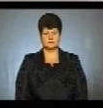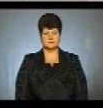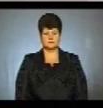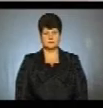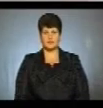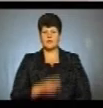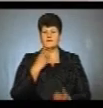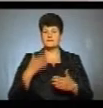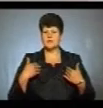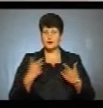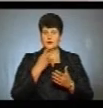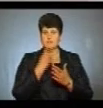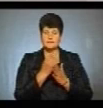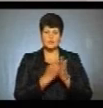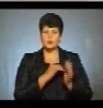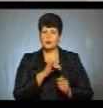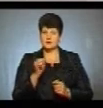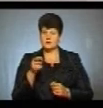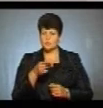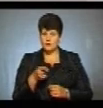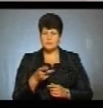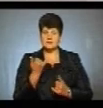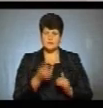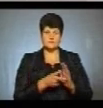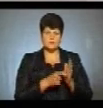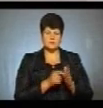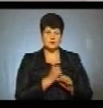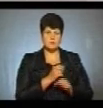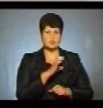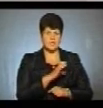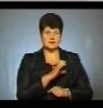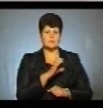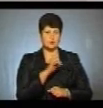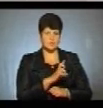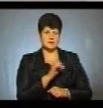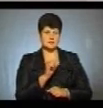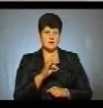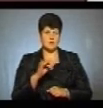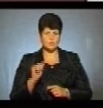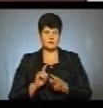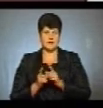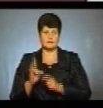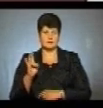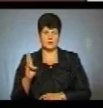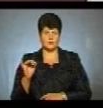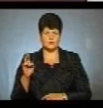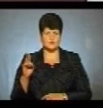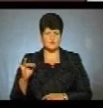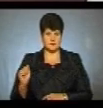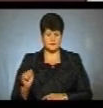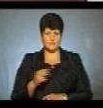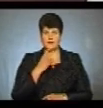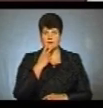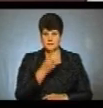Вітаю глядачів телеканалу ЮА Тернопіль. В ефірі новини. У студії Богдана Сарабун, сурдопереклад Надія Коцовська. Дивіться